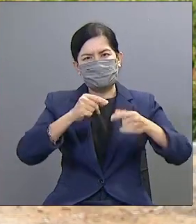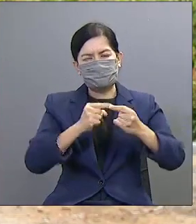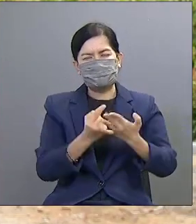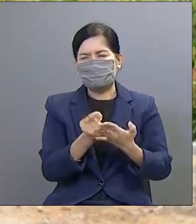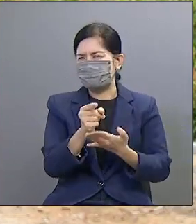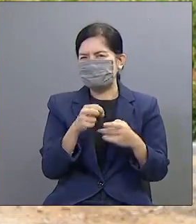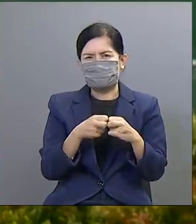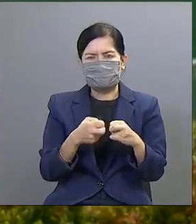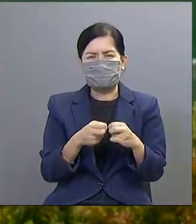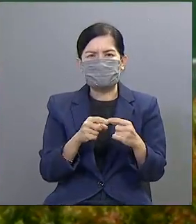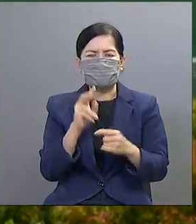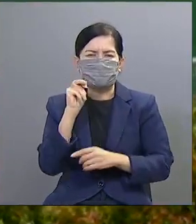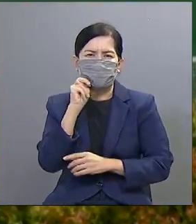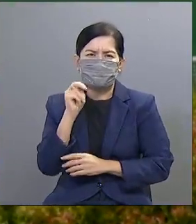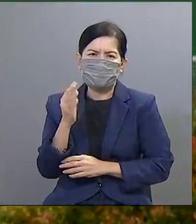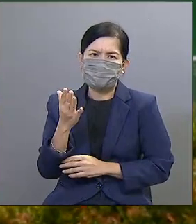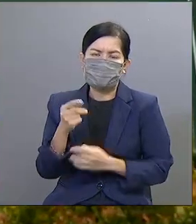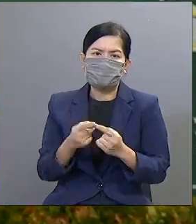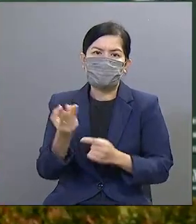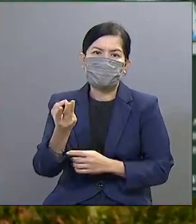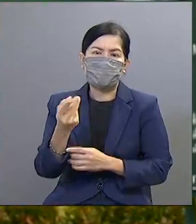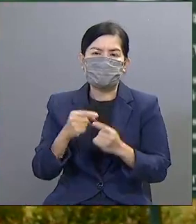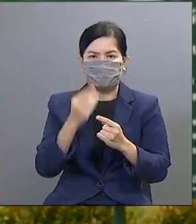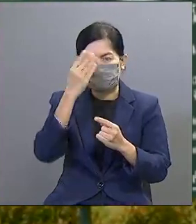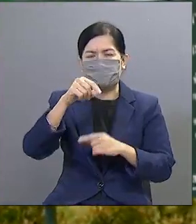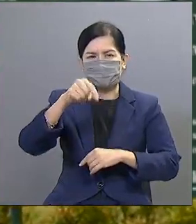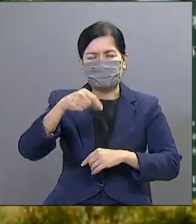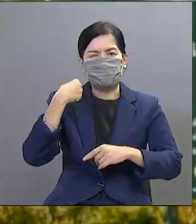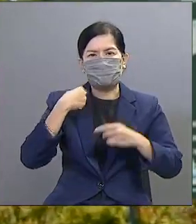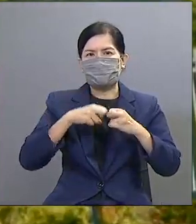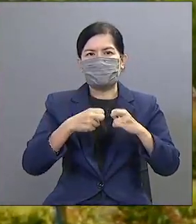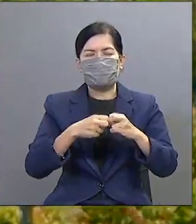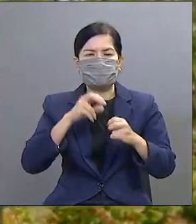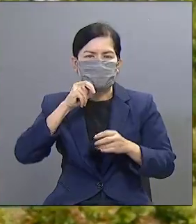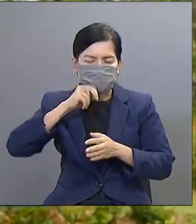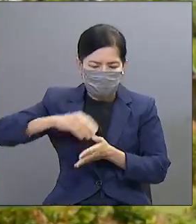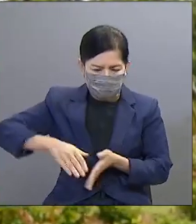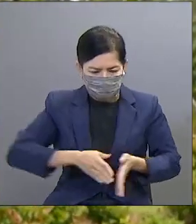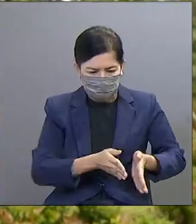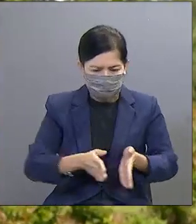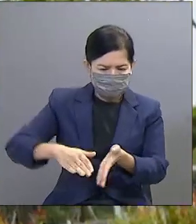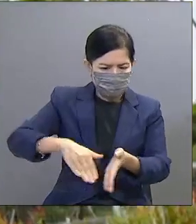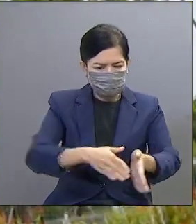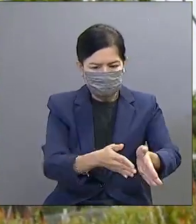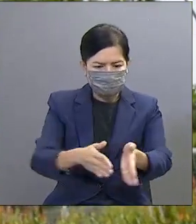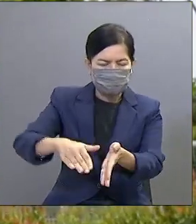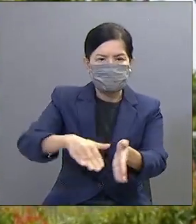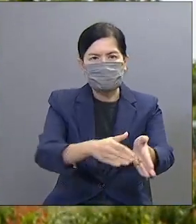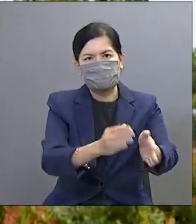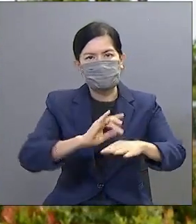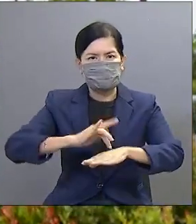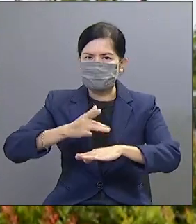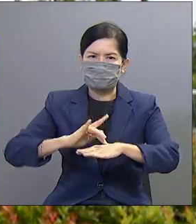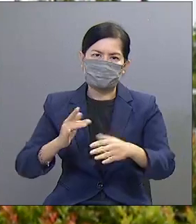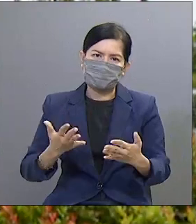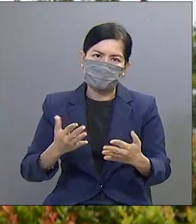น้ำ พบบิเวณแ่งนี้อยู่ใเขตเงาฟนไม่มีแ่น้ำลำคองหอลำหวยหลายผ่านระบบชน